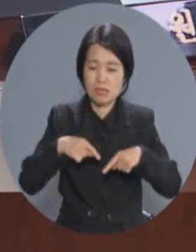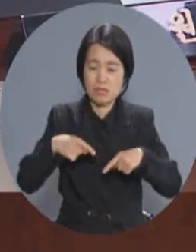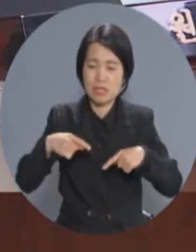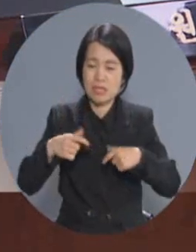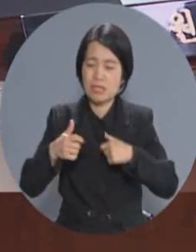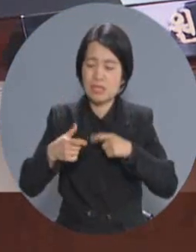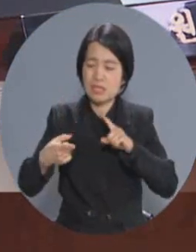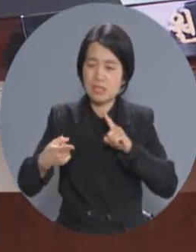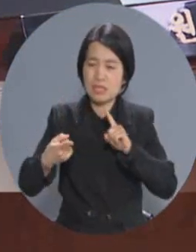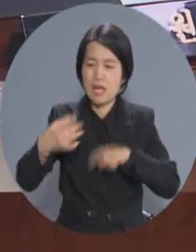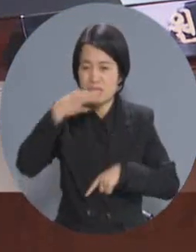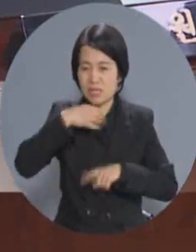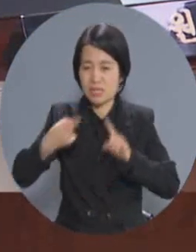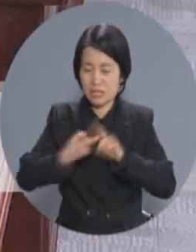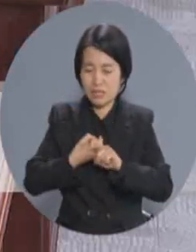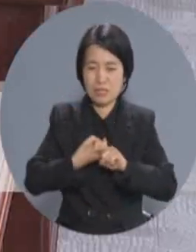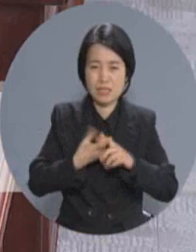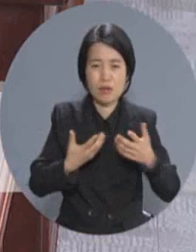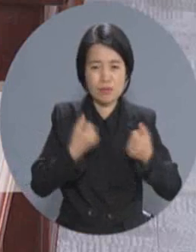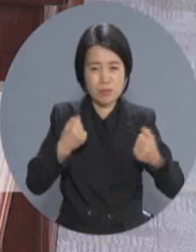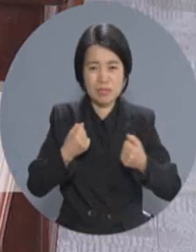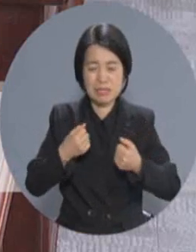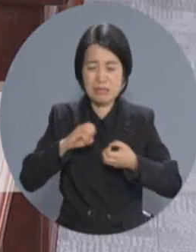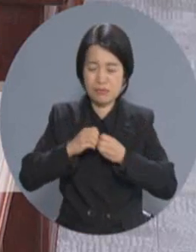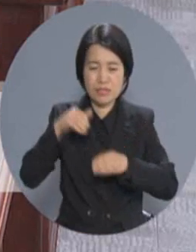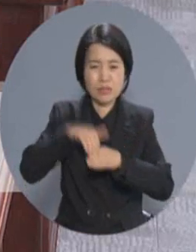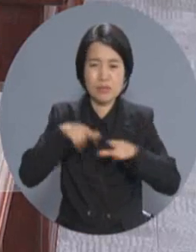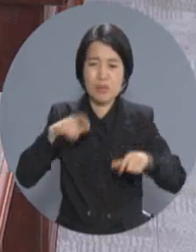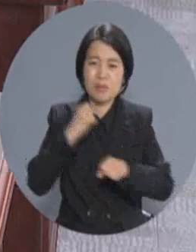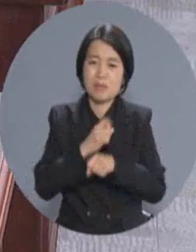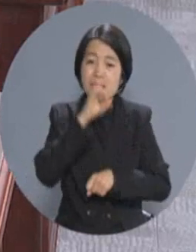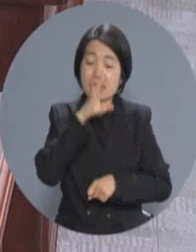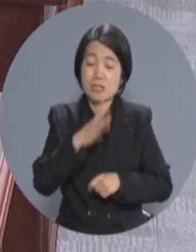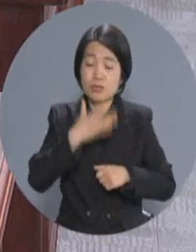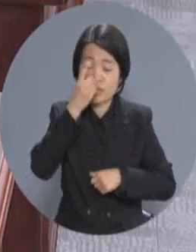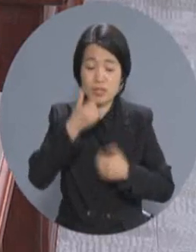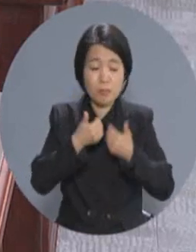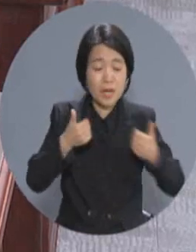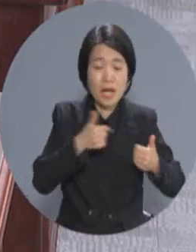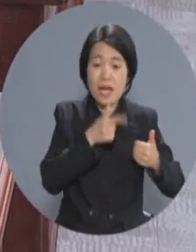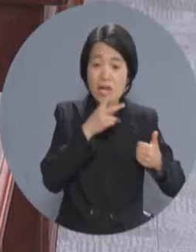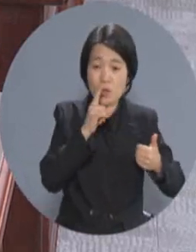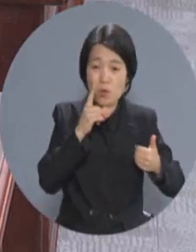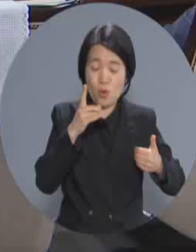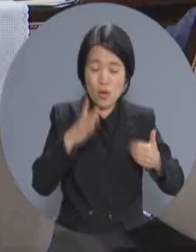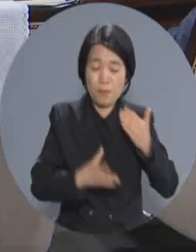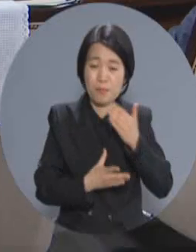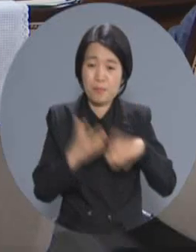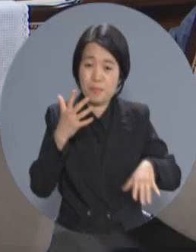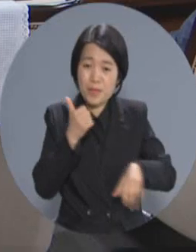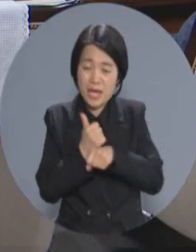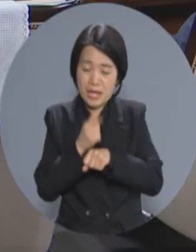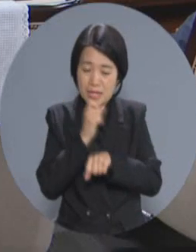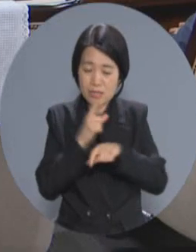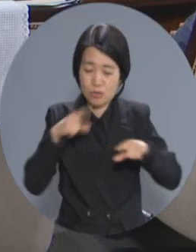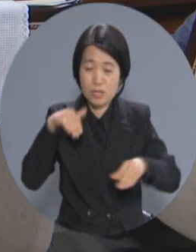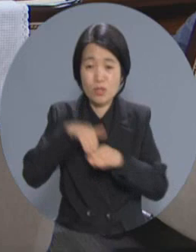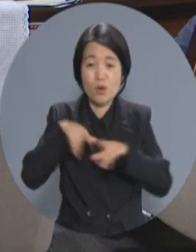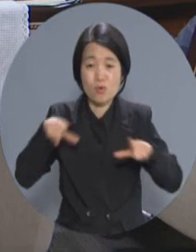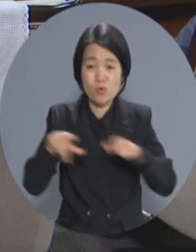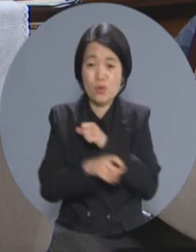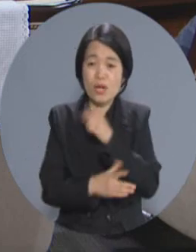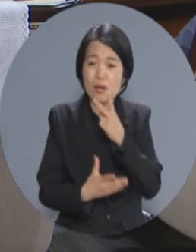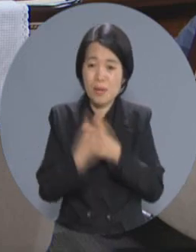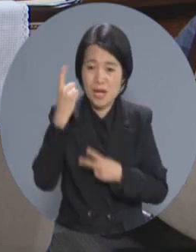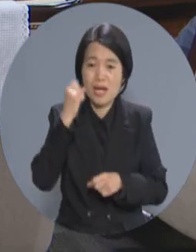유불리에 따라 기형적인 선거구를 만들어선 안 된다며 순천에서 떨어져 나간 해룡면을 되돌려 행정구역과 선거구를